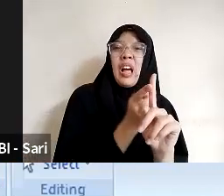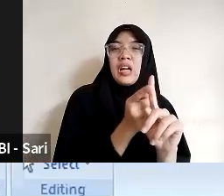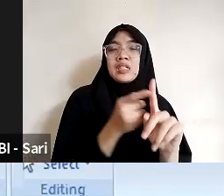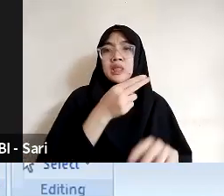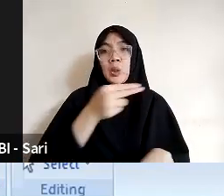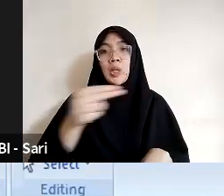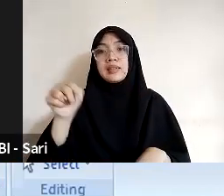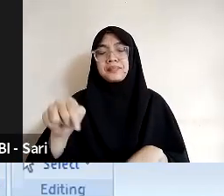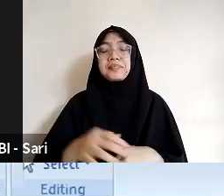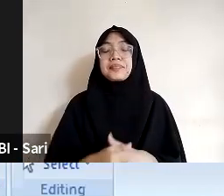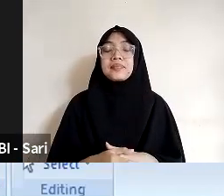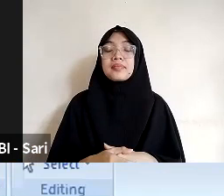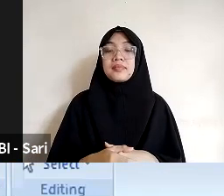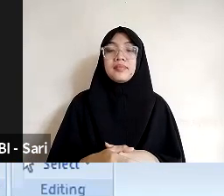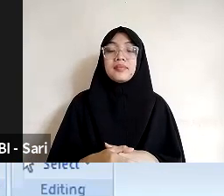begitu.